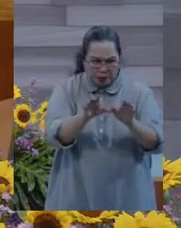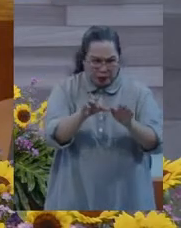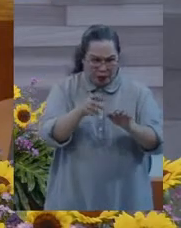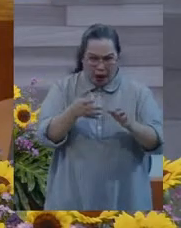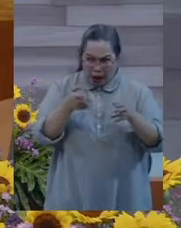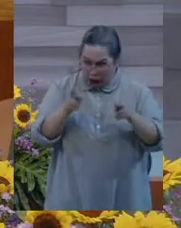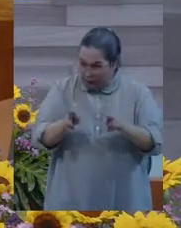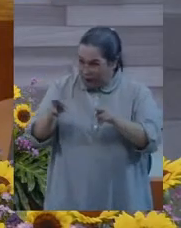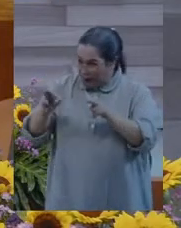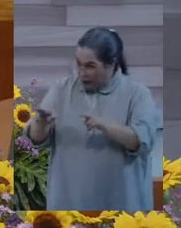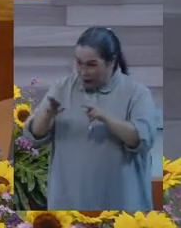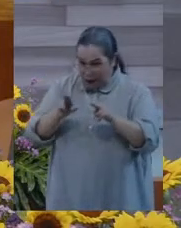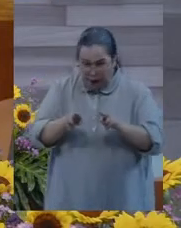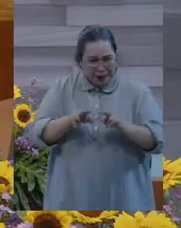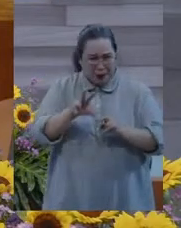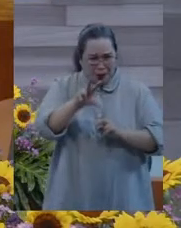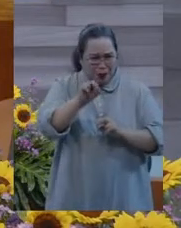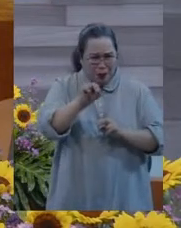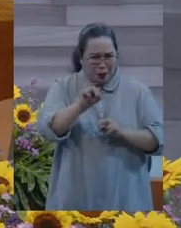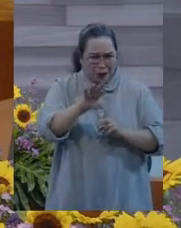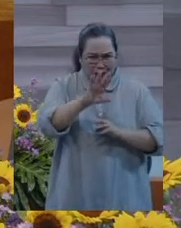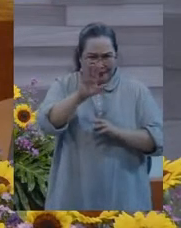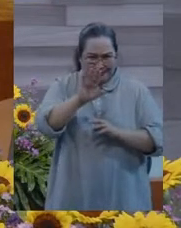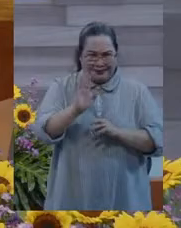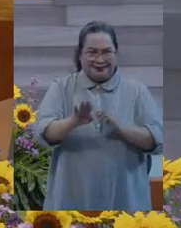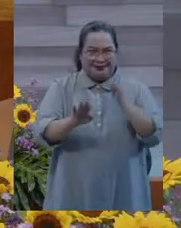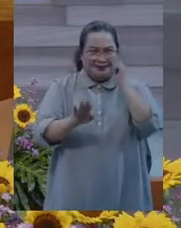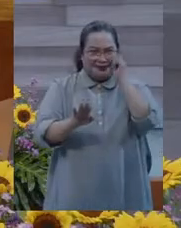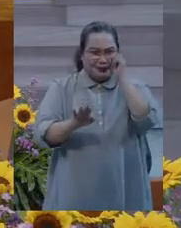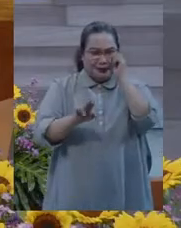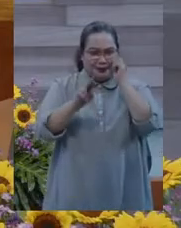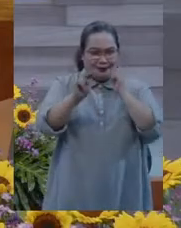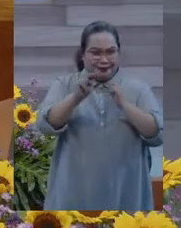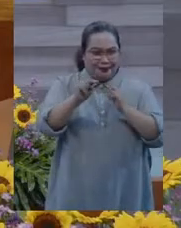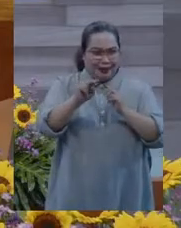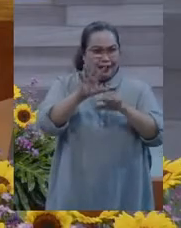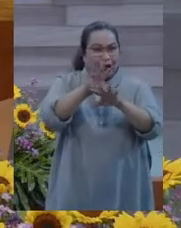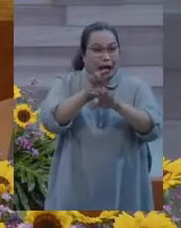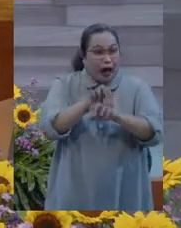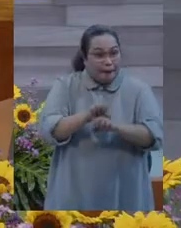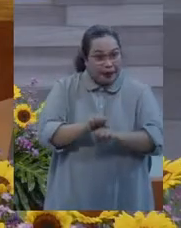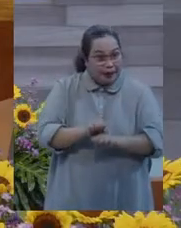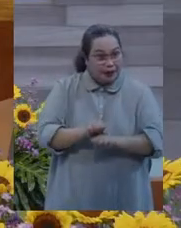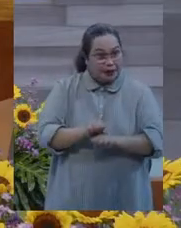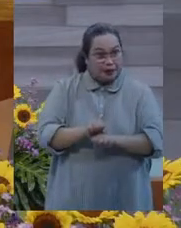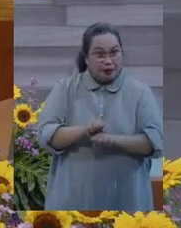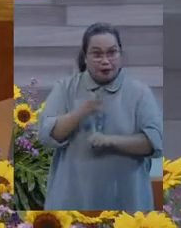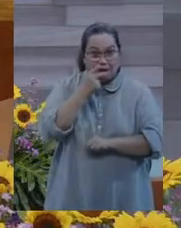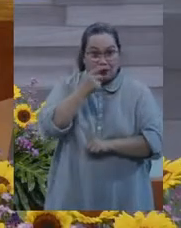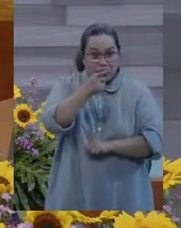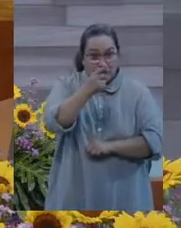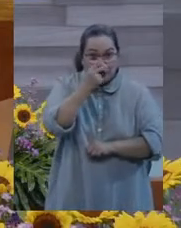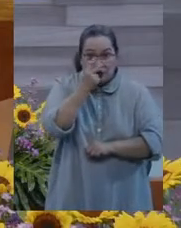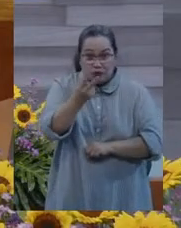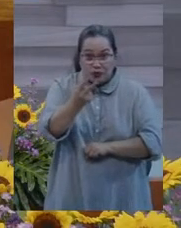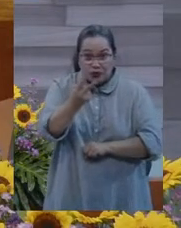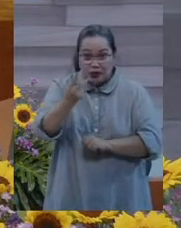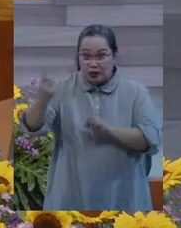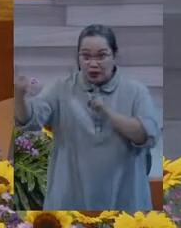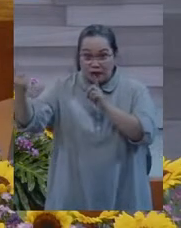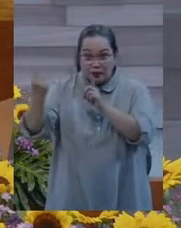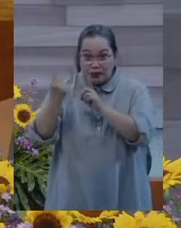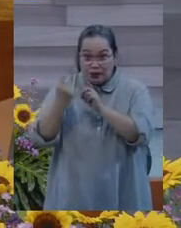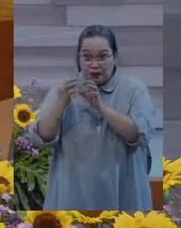at ang alam ko, hindi po dapat pangkaraniwan yung meron tayong nasasalubang